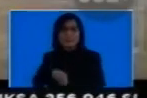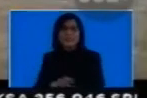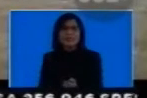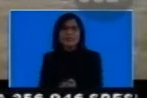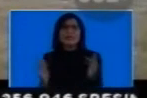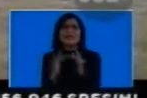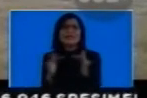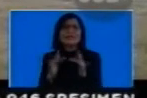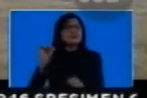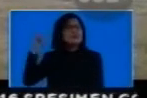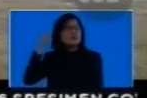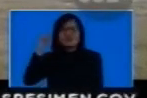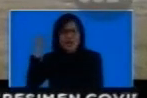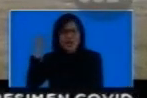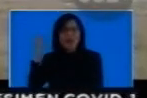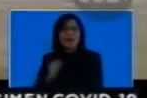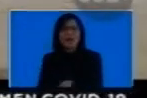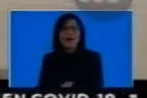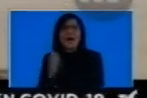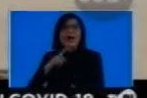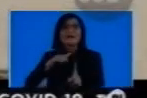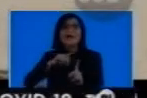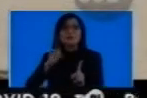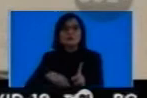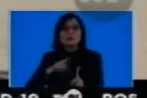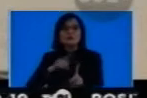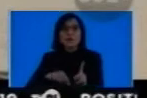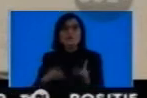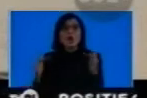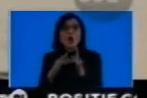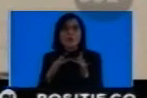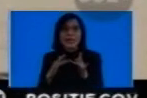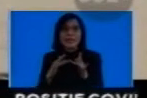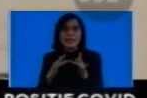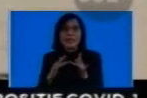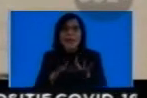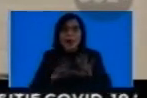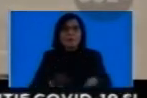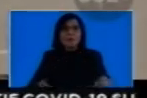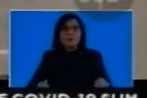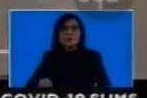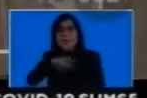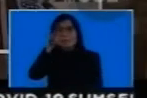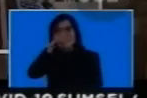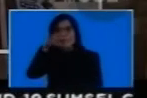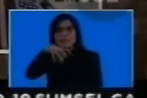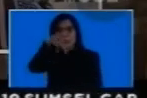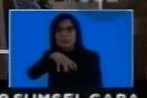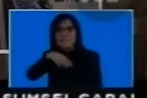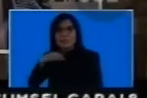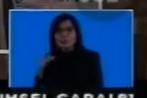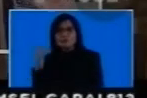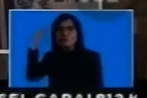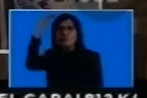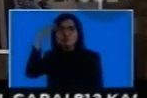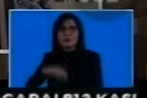itu memang jaringannya itu memang susah, Mas. Ada tugas-tugas yang online itu. Anak-anak tuh selalu cari tempat